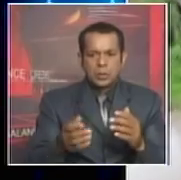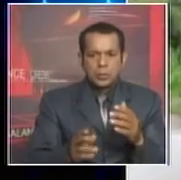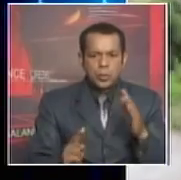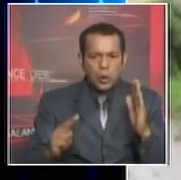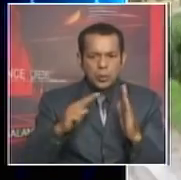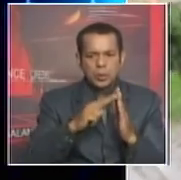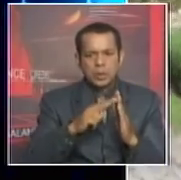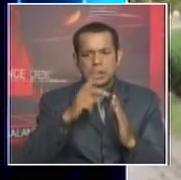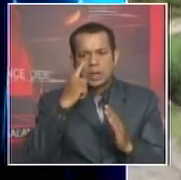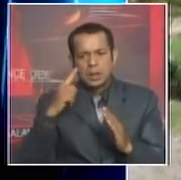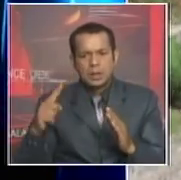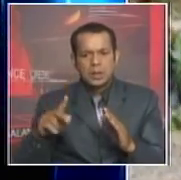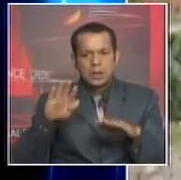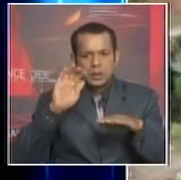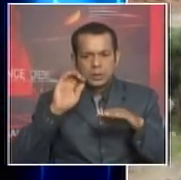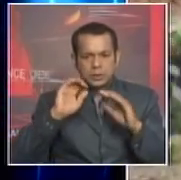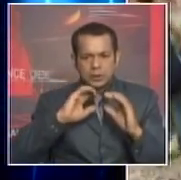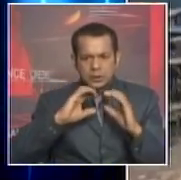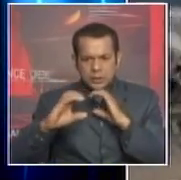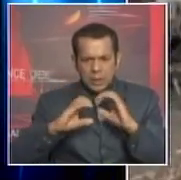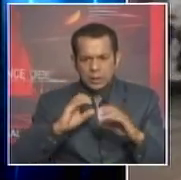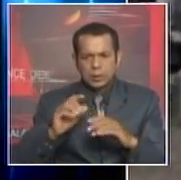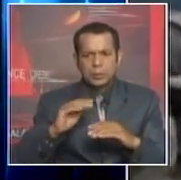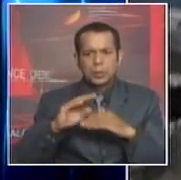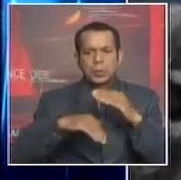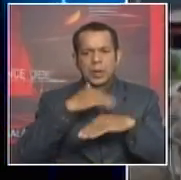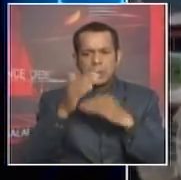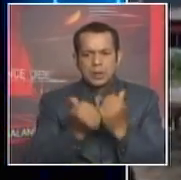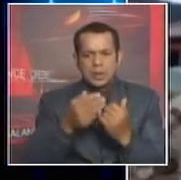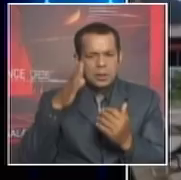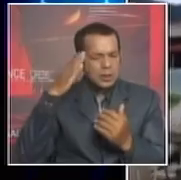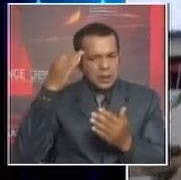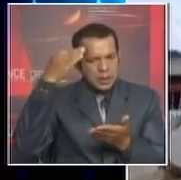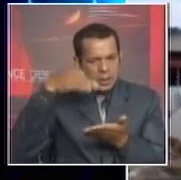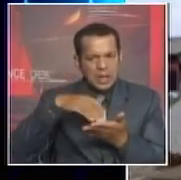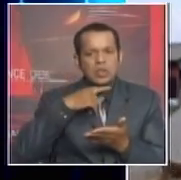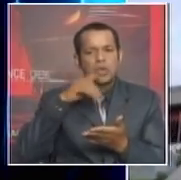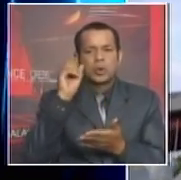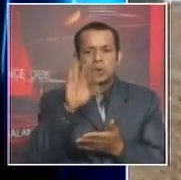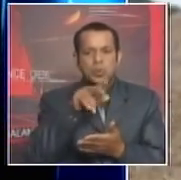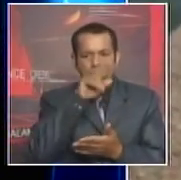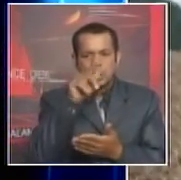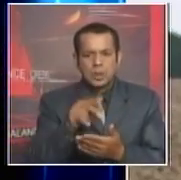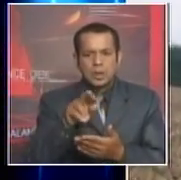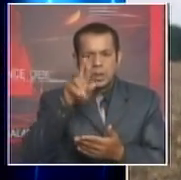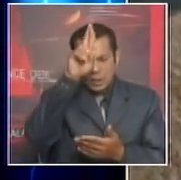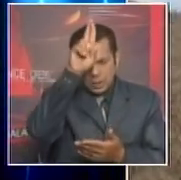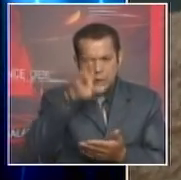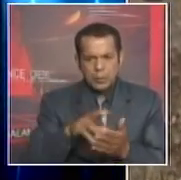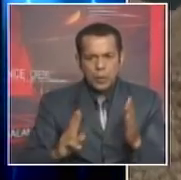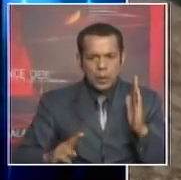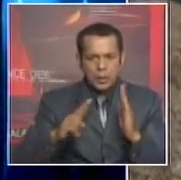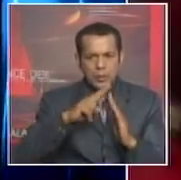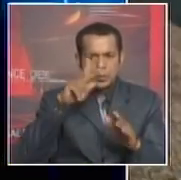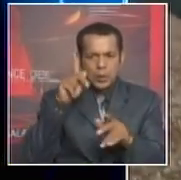भौतिक संरचनादेखि संचारको विकासमा कुनैमा पनि ध्यान नदिएको उनीहरूको तर्क छ। राज्यले भौतिक